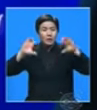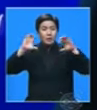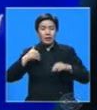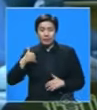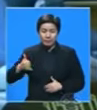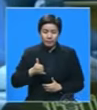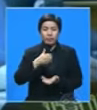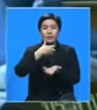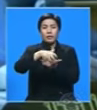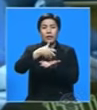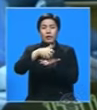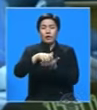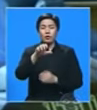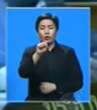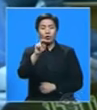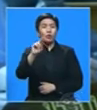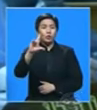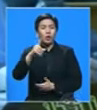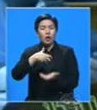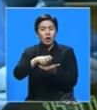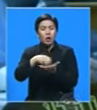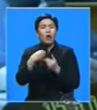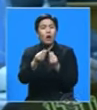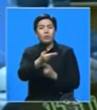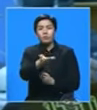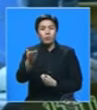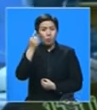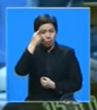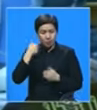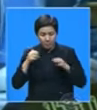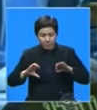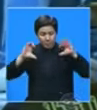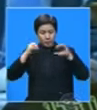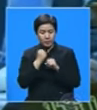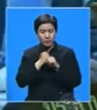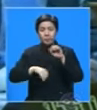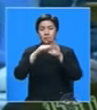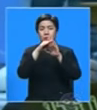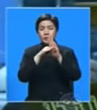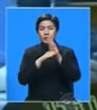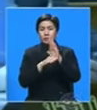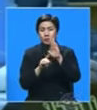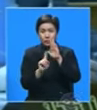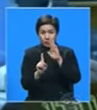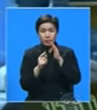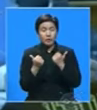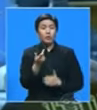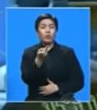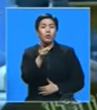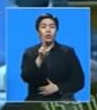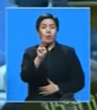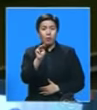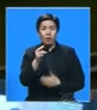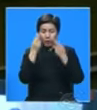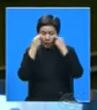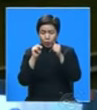ให้กับสภานิติบัญญัติแห่งชาติได้รับทราบเป็นที่เรียบร้อยแล้วซึ่งหมายความว่ารัฐบาลโดยครม.รองนายกรัฐมนตรี